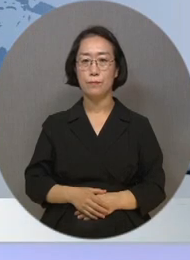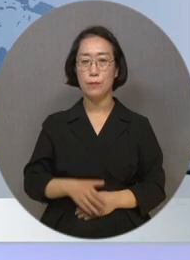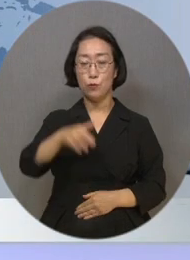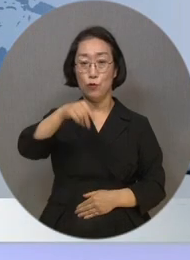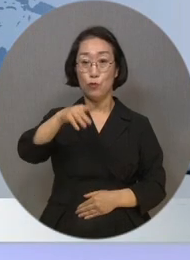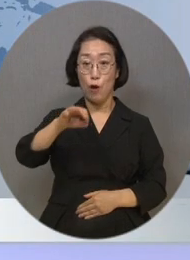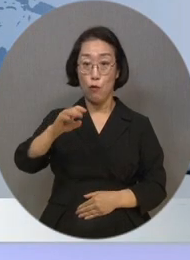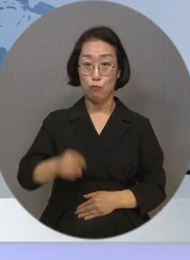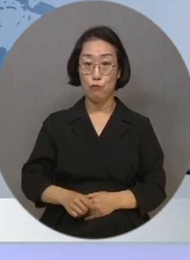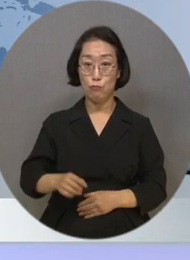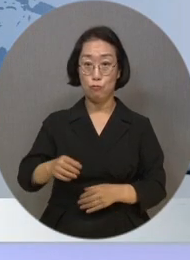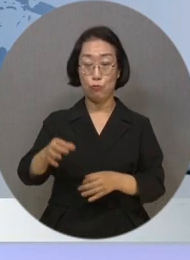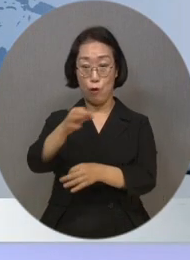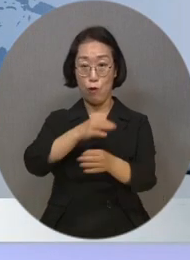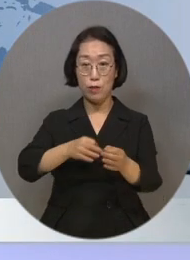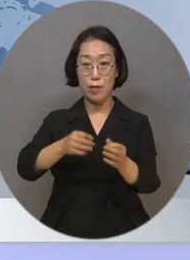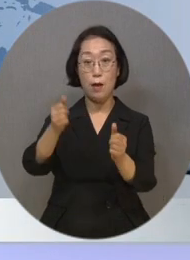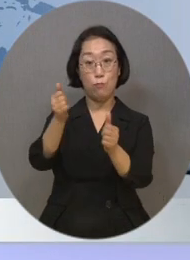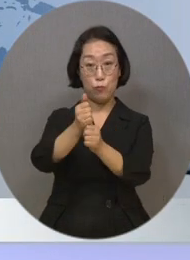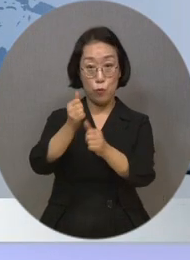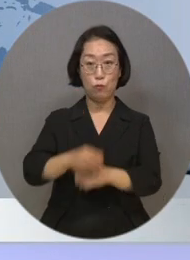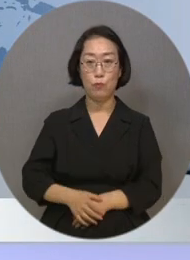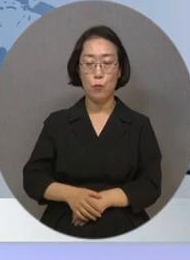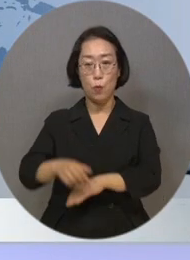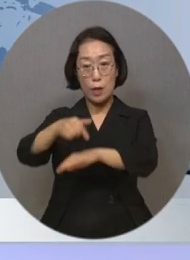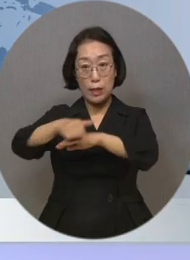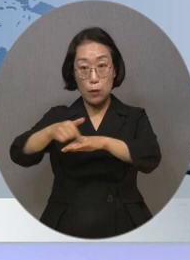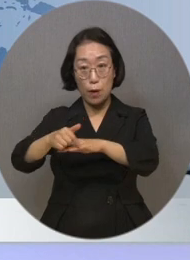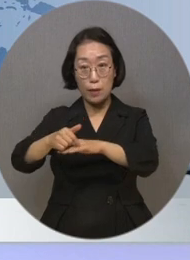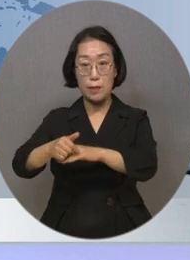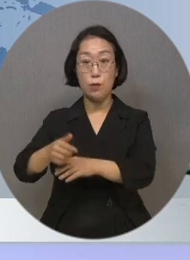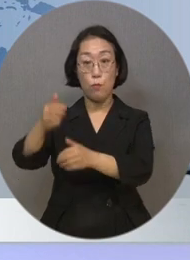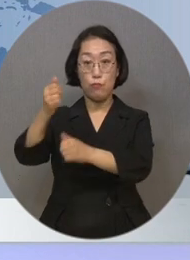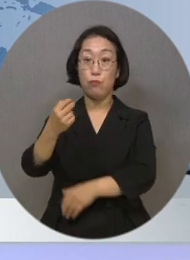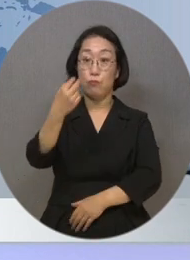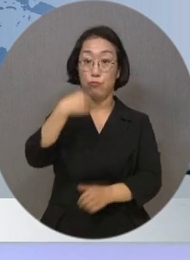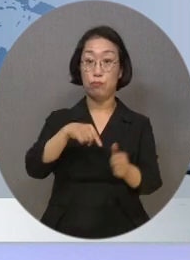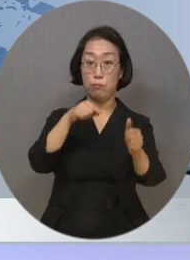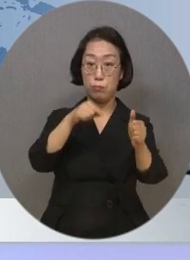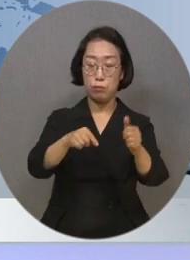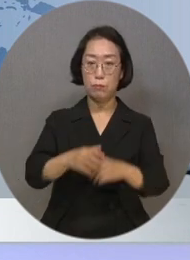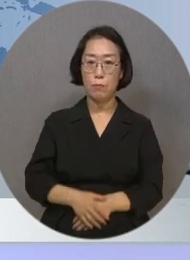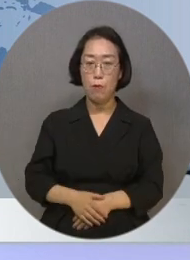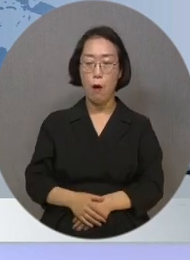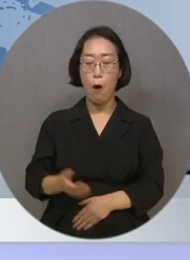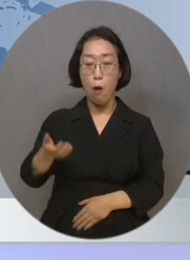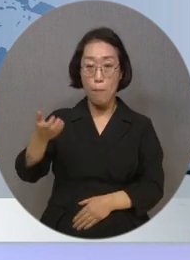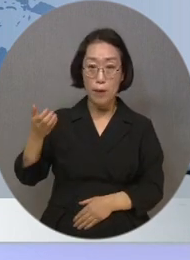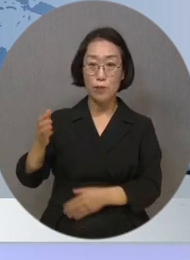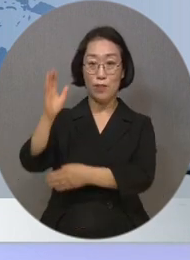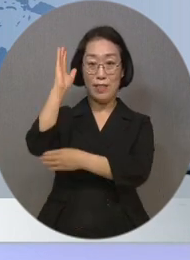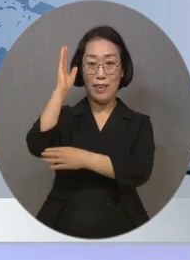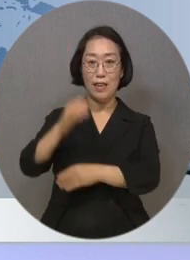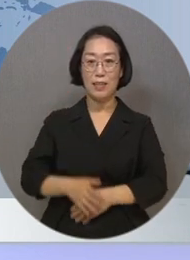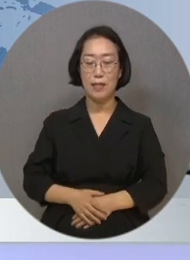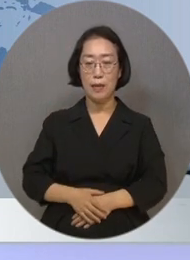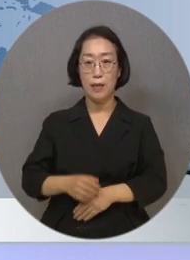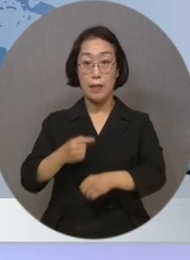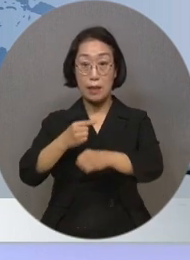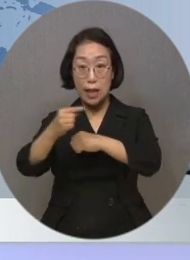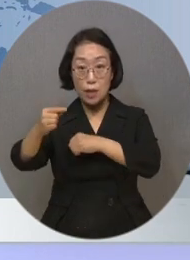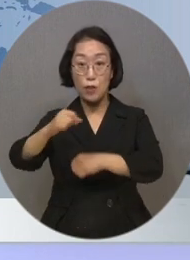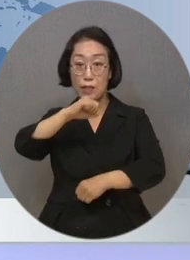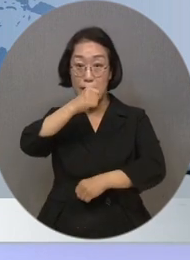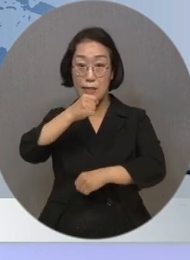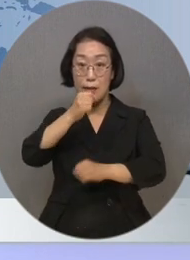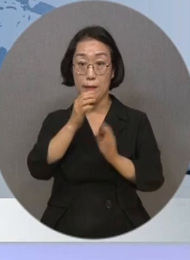추경 후 경제부총리 겸 기획재정부 장관은 얼마 전 열린 사회복지단체 간담회에서 내년 예산안 편성시